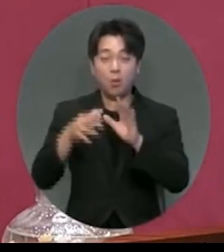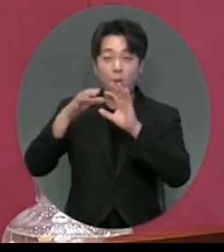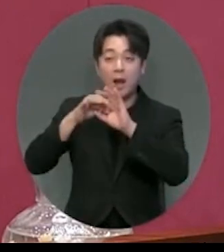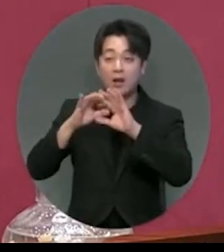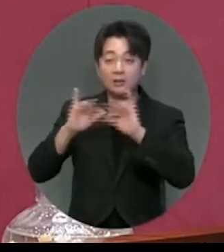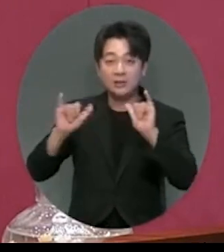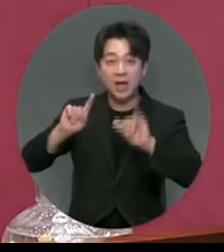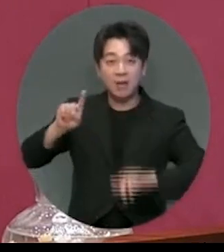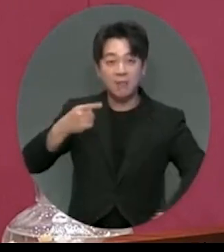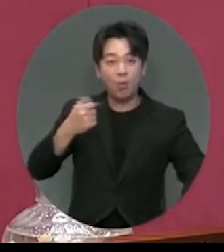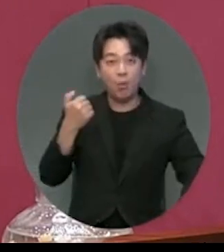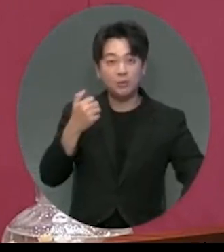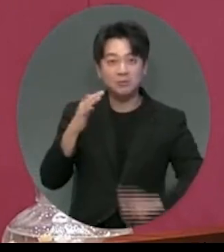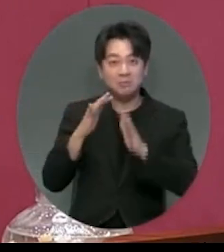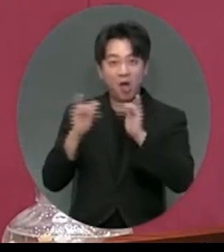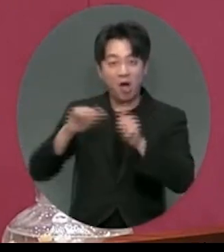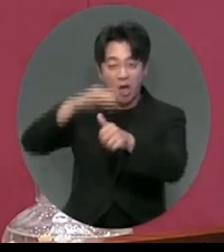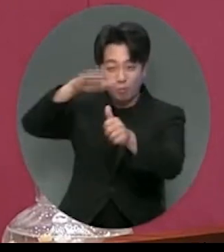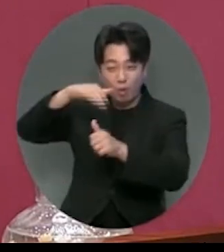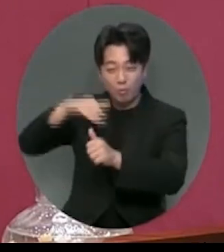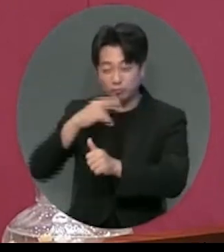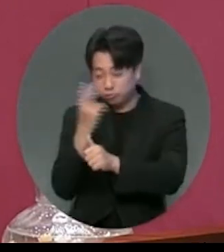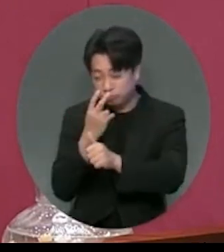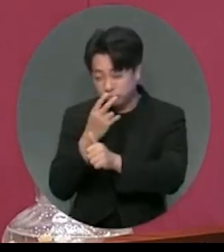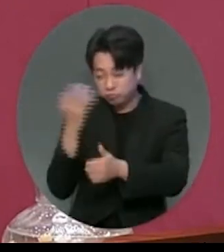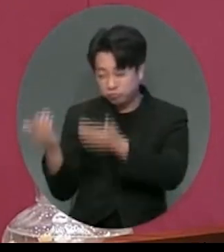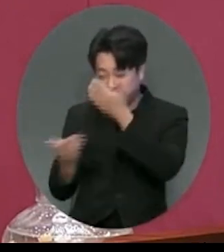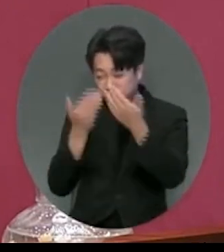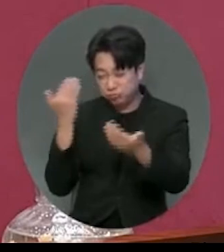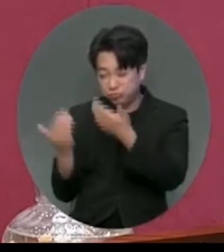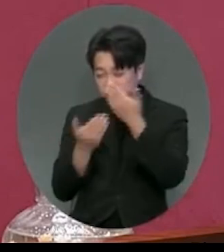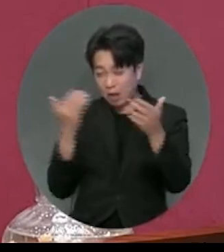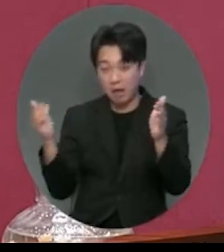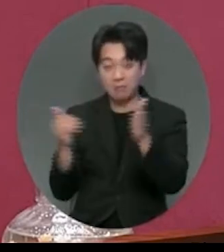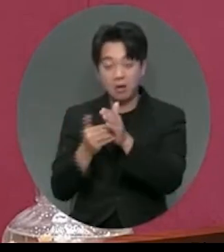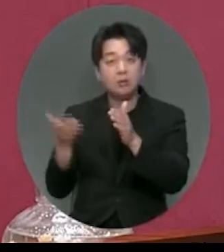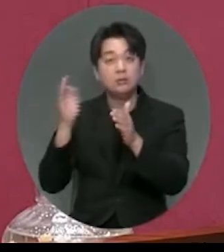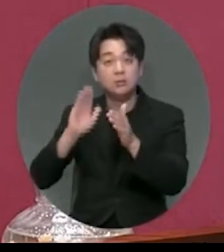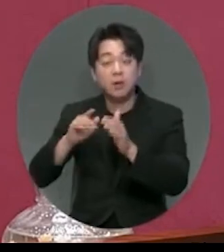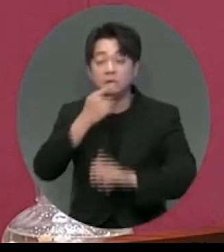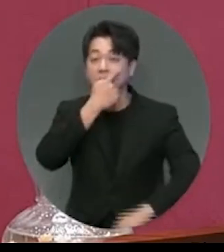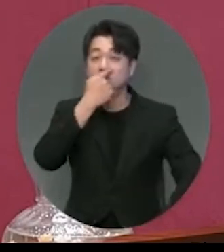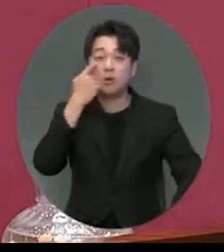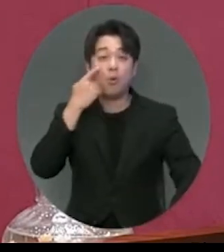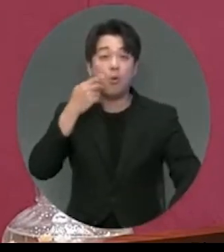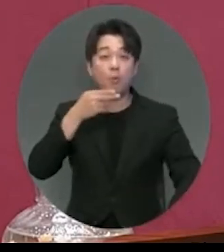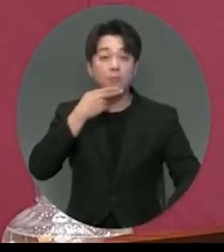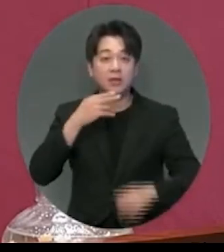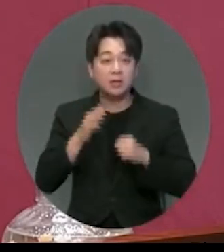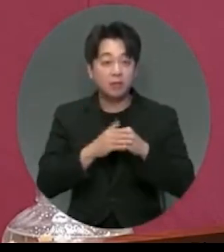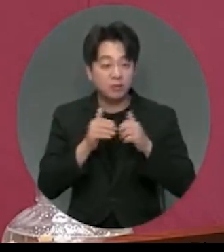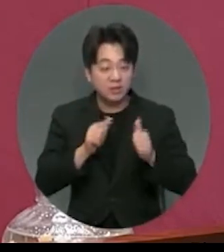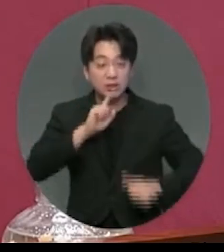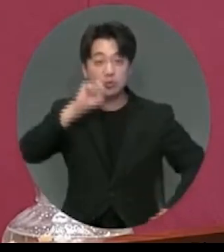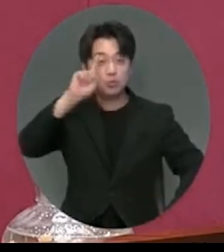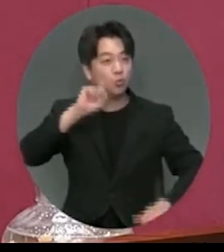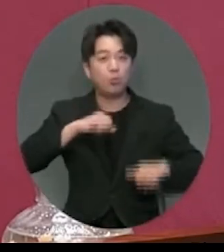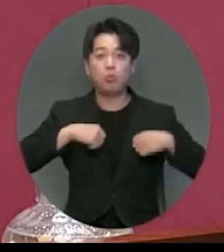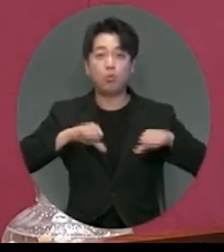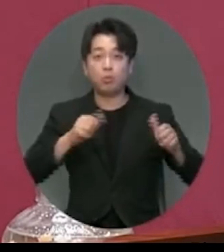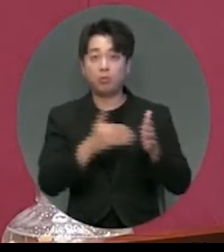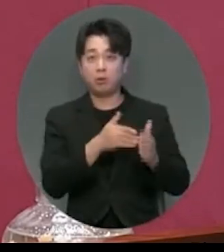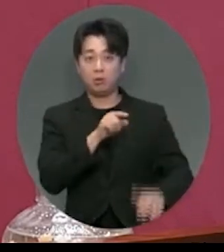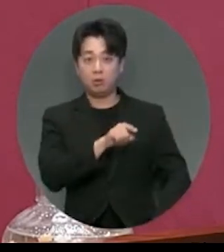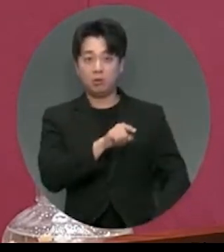150명을 반복 소환하는 등 소위 먼지털이 수사를 했음에도 증거가 안 나와서 기소에 실패한 사건이었습니다. 왜